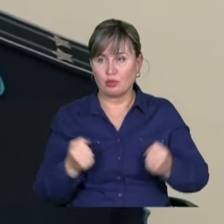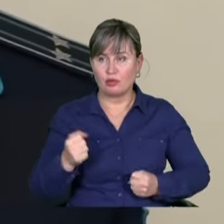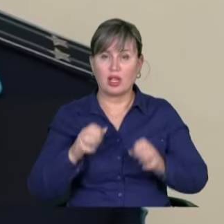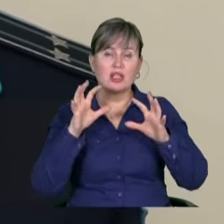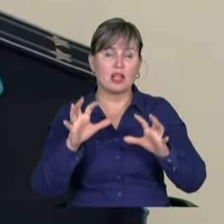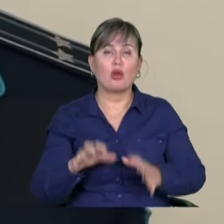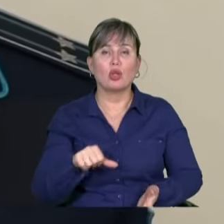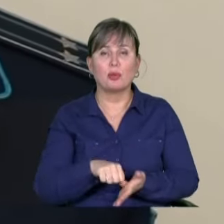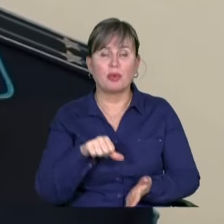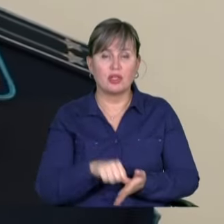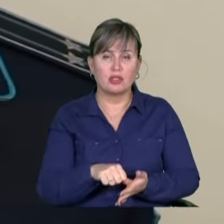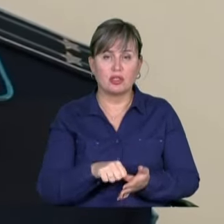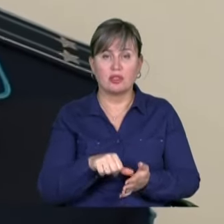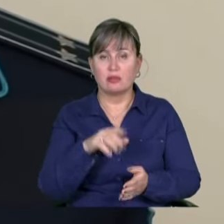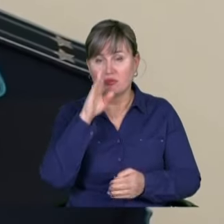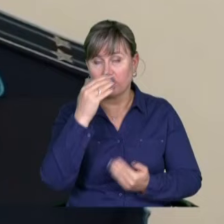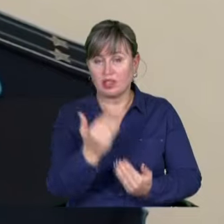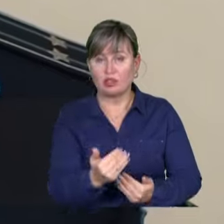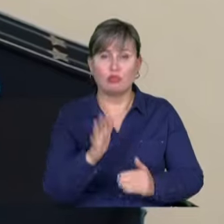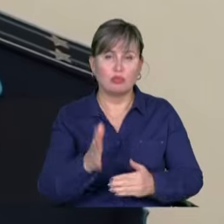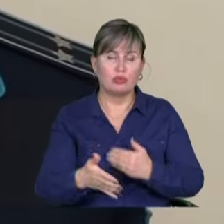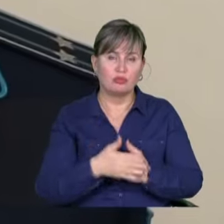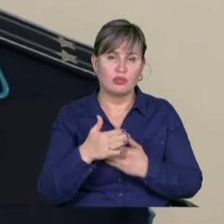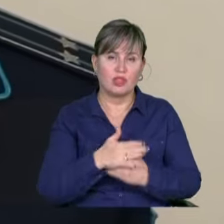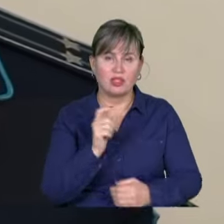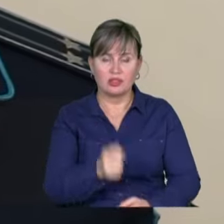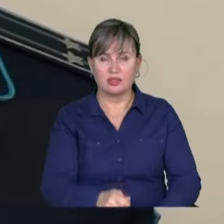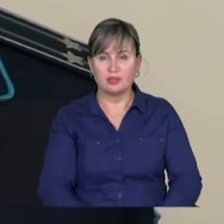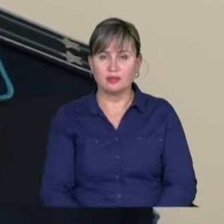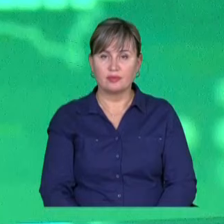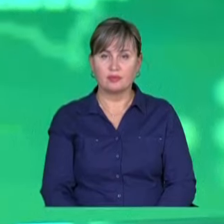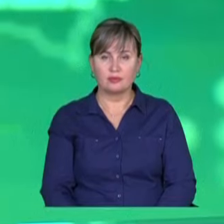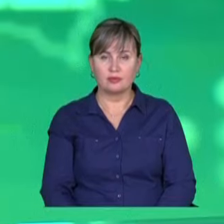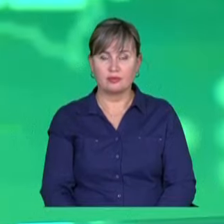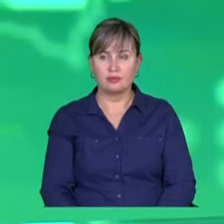Законные представители несовершеннолетнего будут привлечены к ответственности.